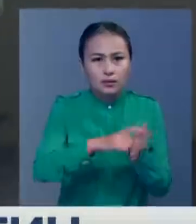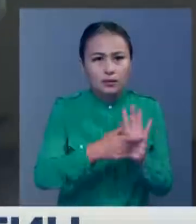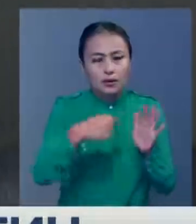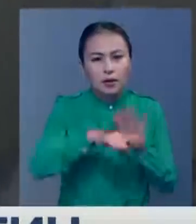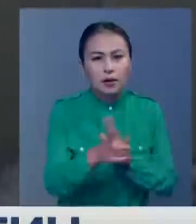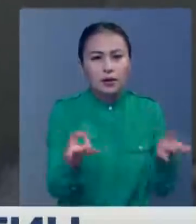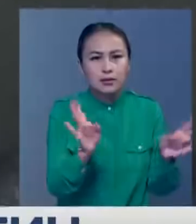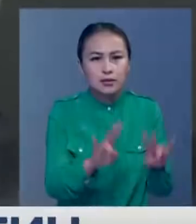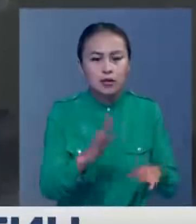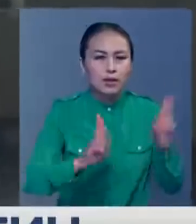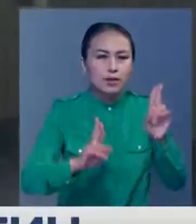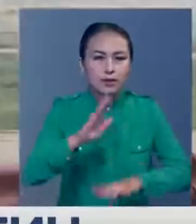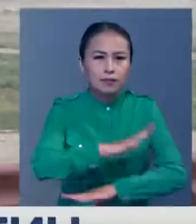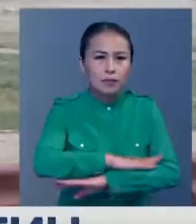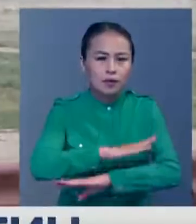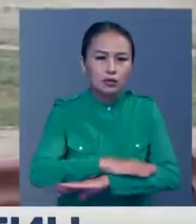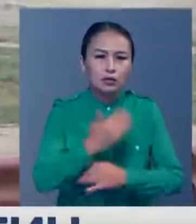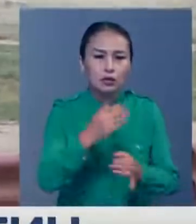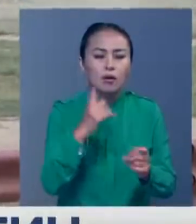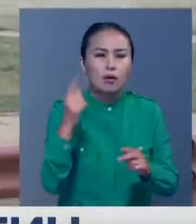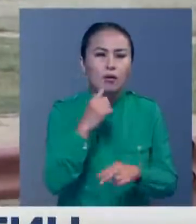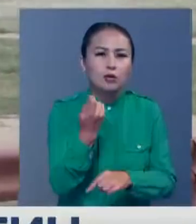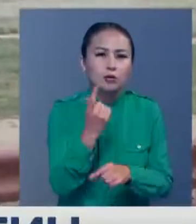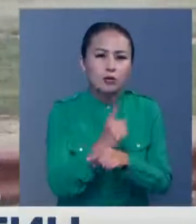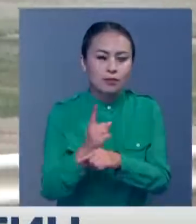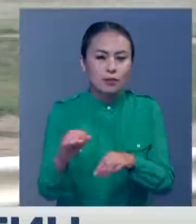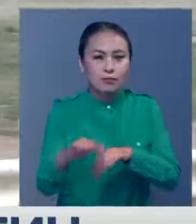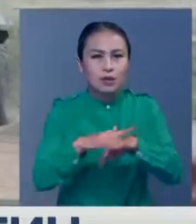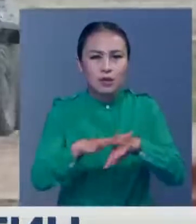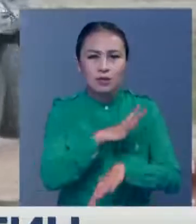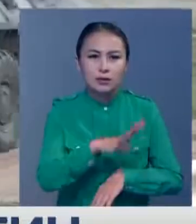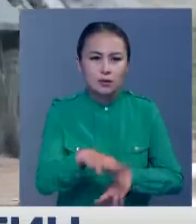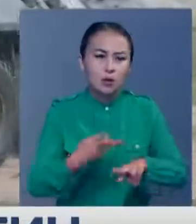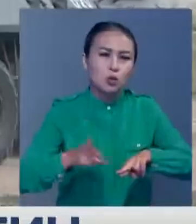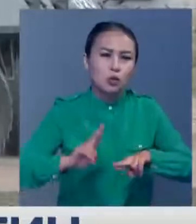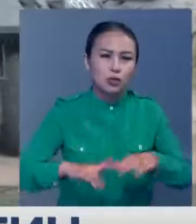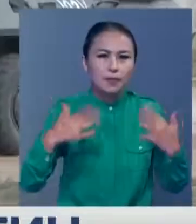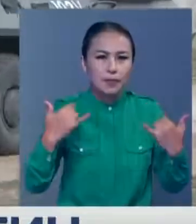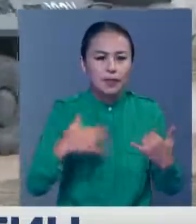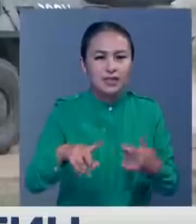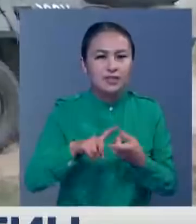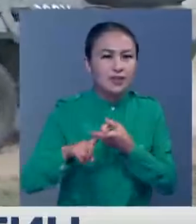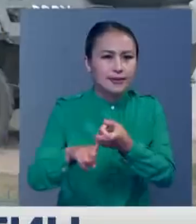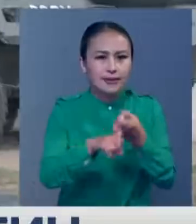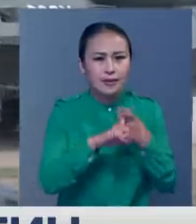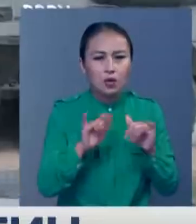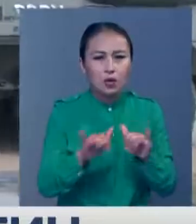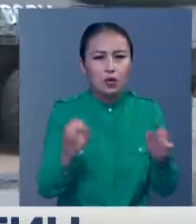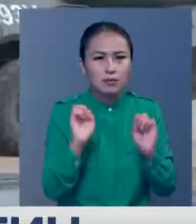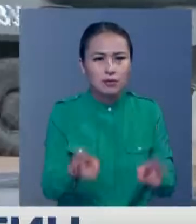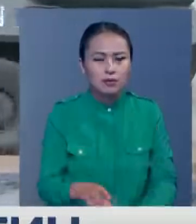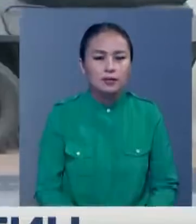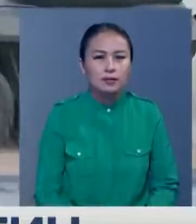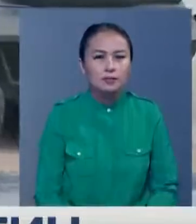қойды. Бұл тәртіп шектеулі аймақ қадамдардың бір уақытта топтаспау үшін жасалған болады. Өйткені мұнда инфекцияның таралу қаупі өте